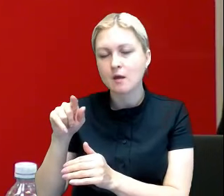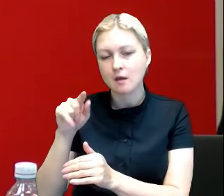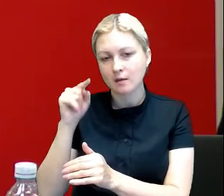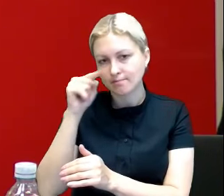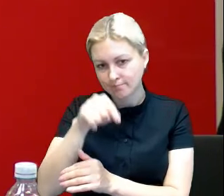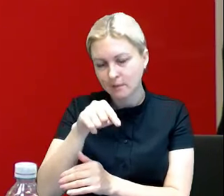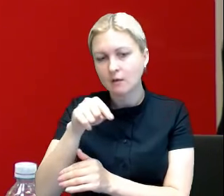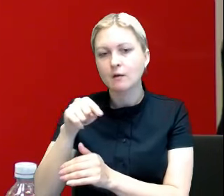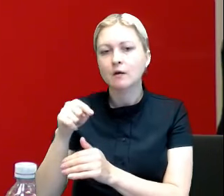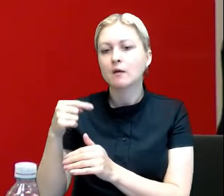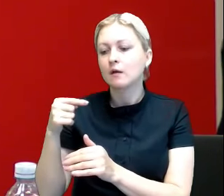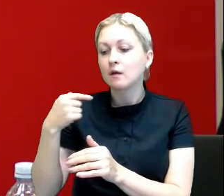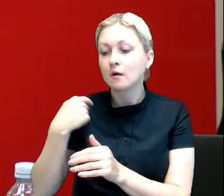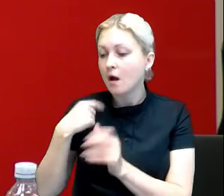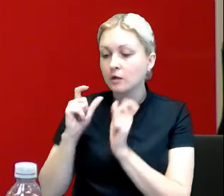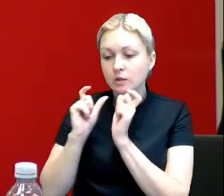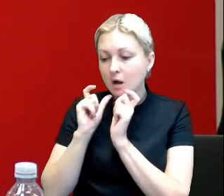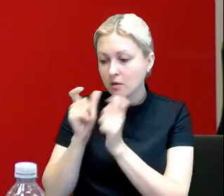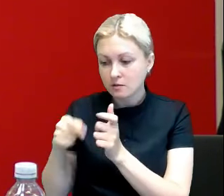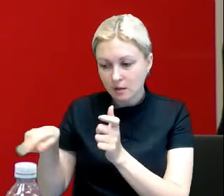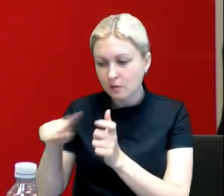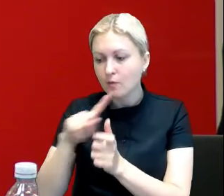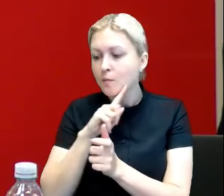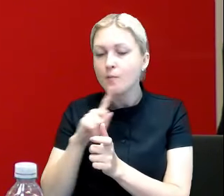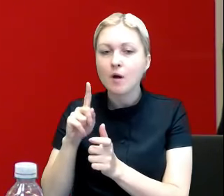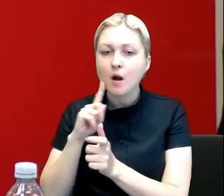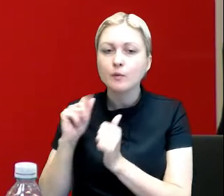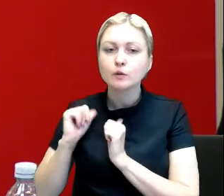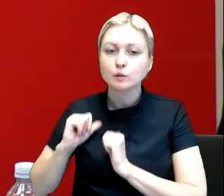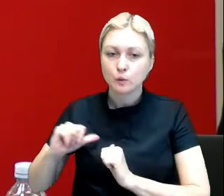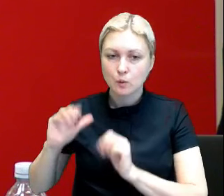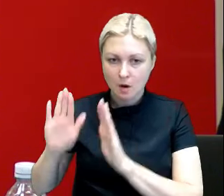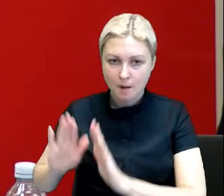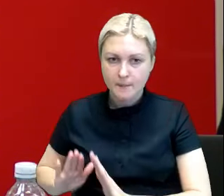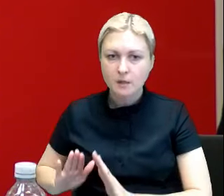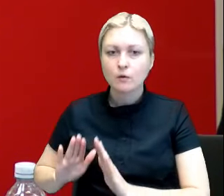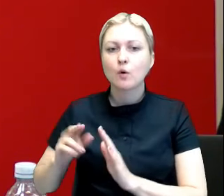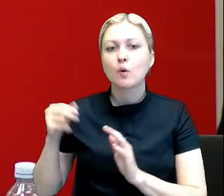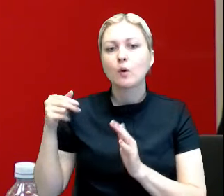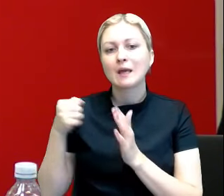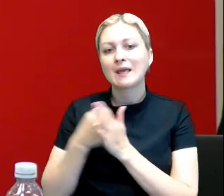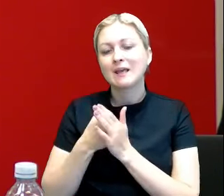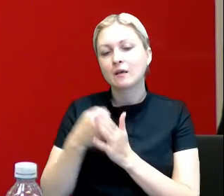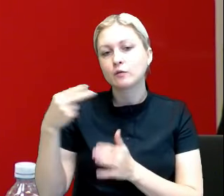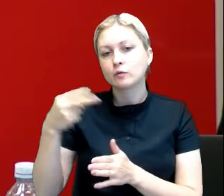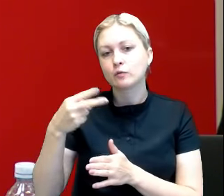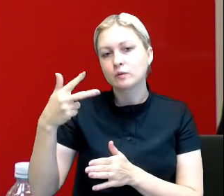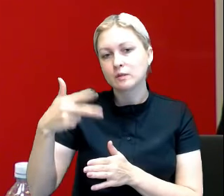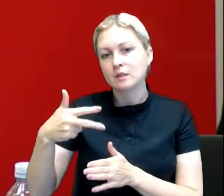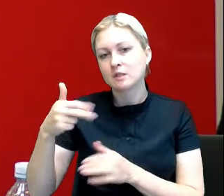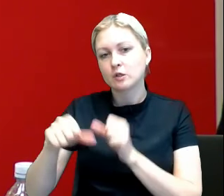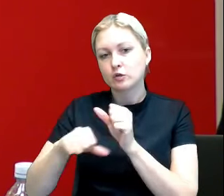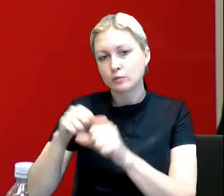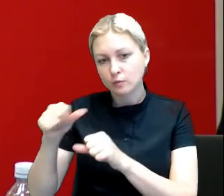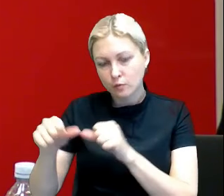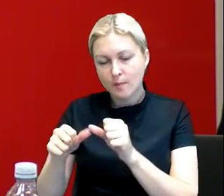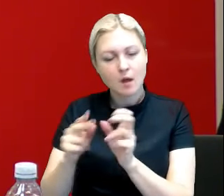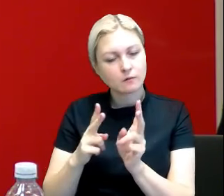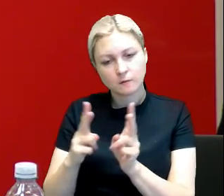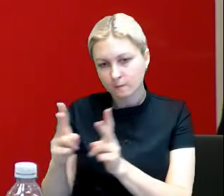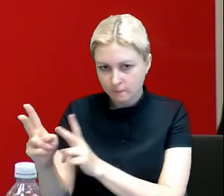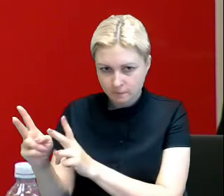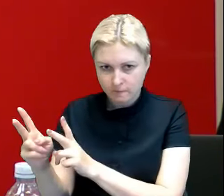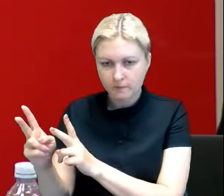kad šis periodas bent iki 30 metų jisai tikrai niekaip nepasikeis išskyrus tai kad